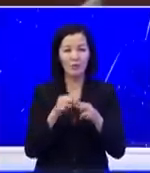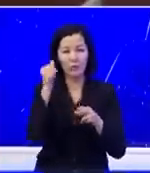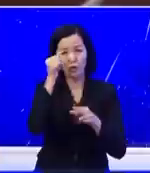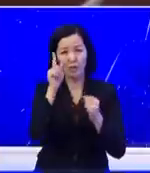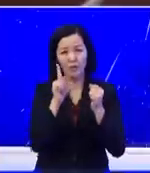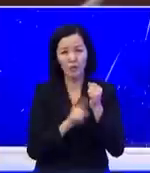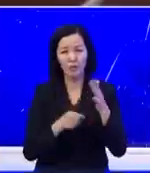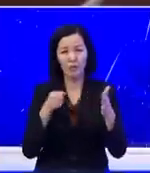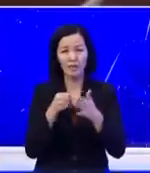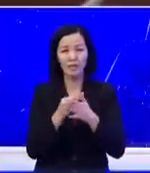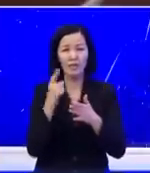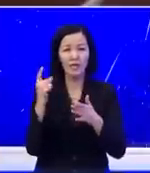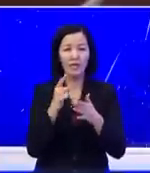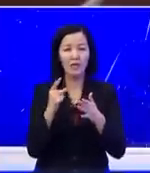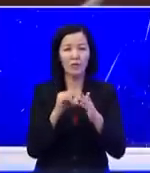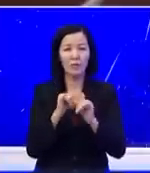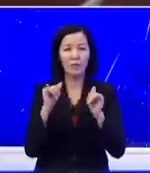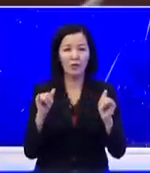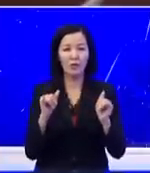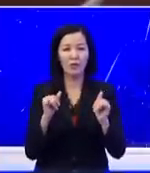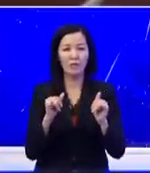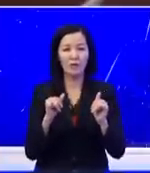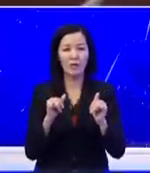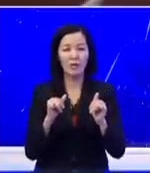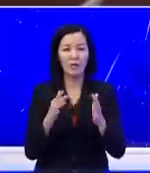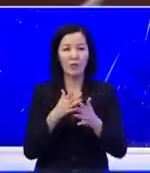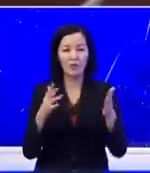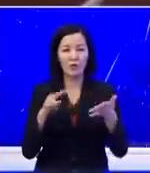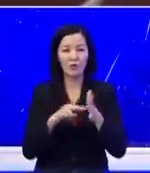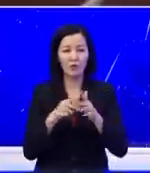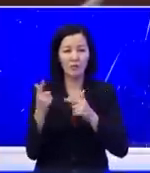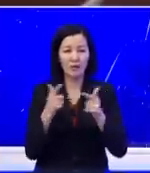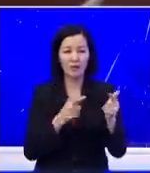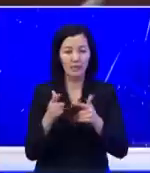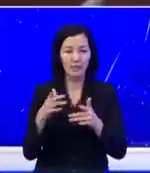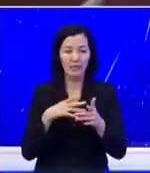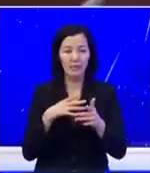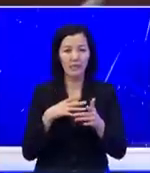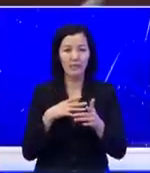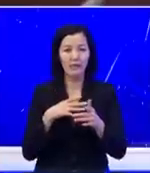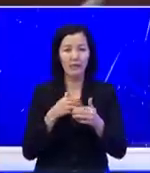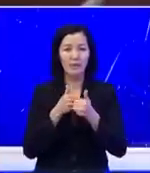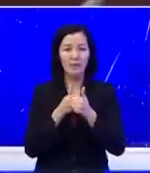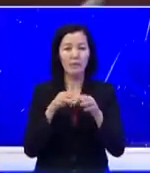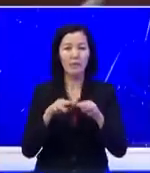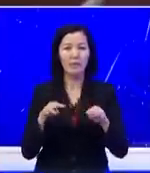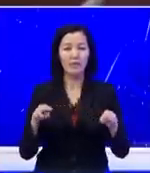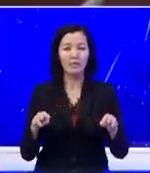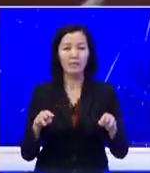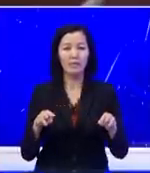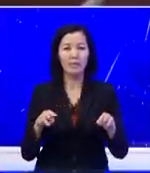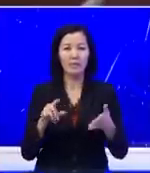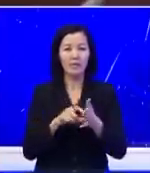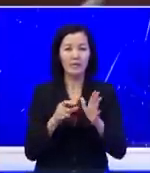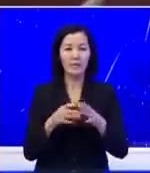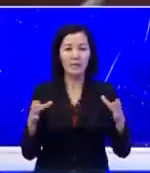қалпына келтіру жөніндегі кешенді жоспар әзірленді. Ұлттық экономика министрлігіне премьер-министр кеңсесімен